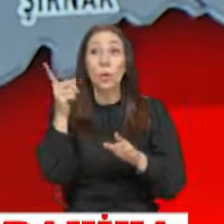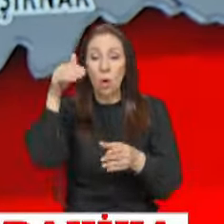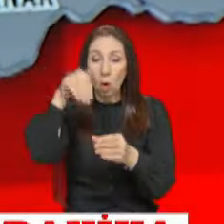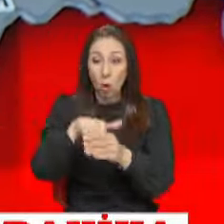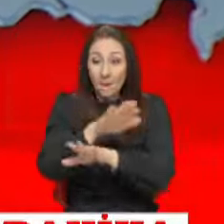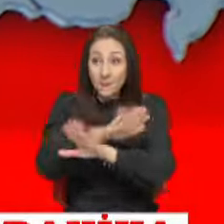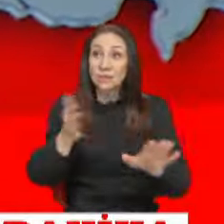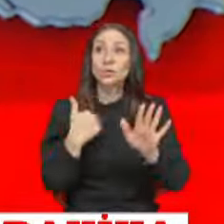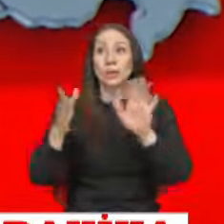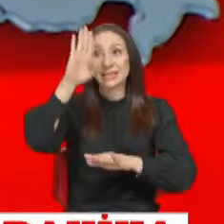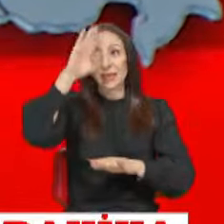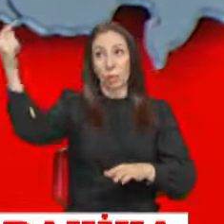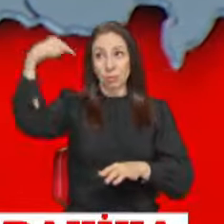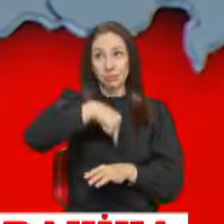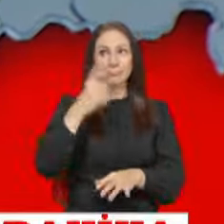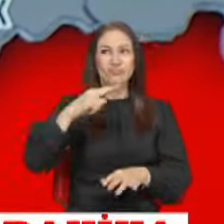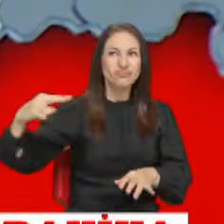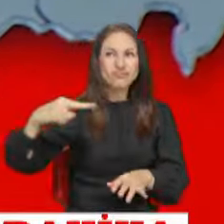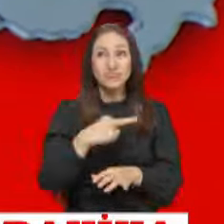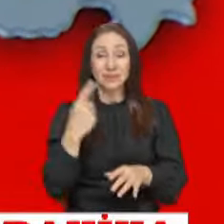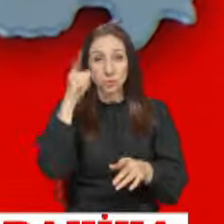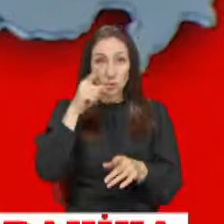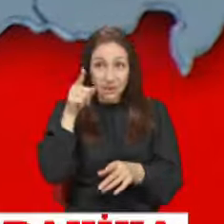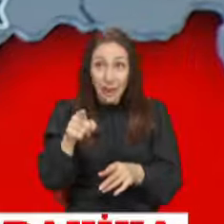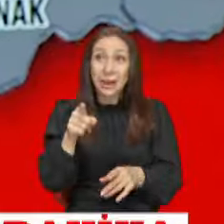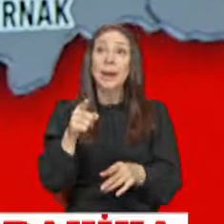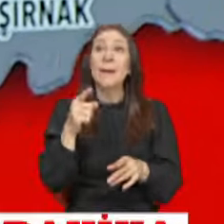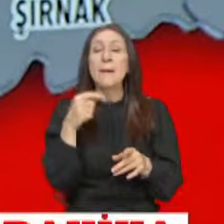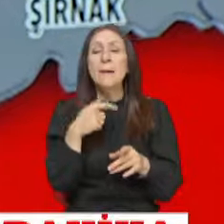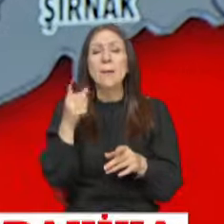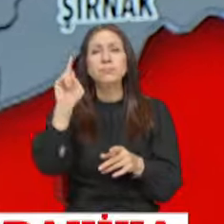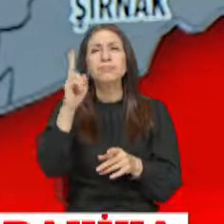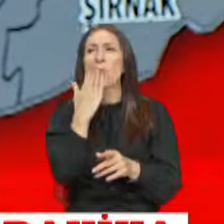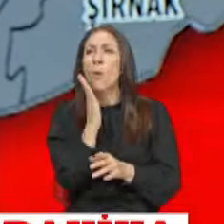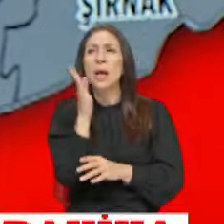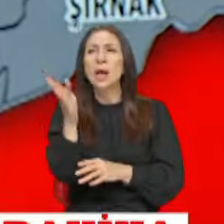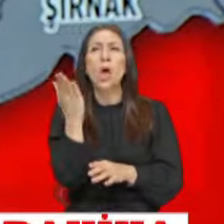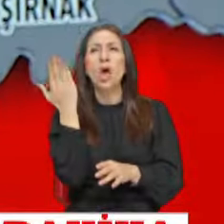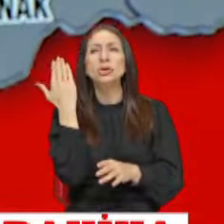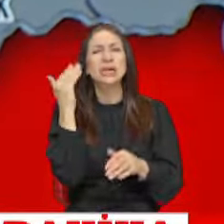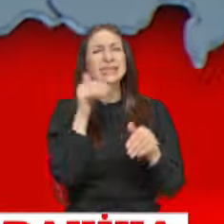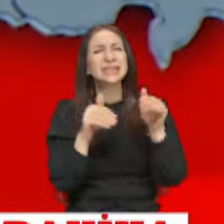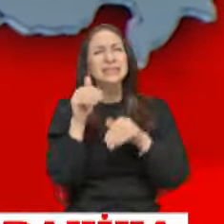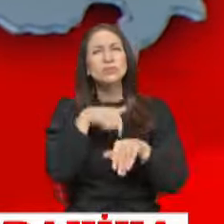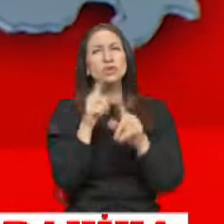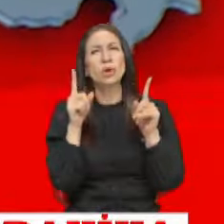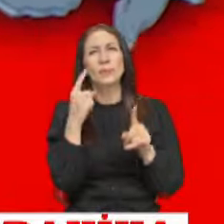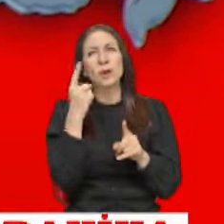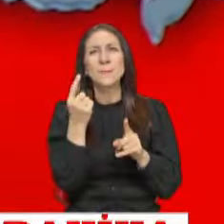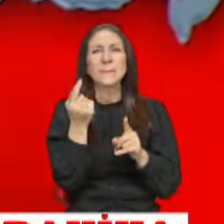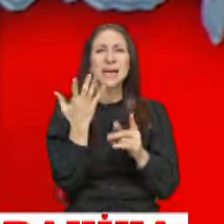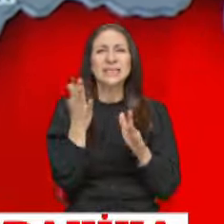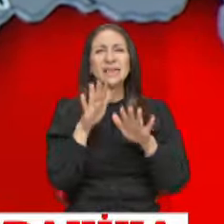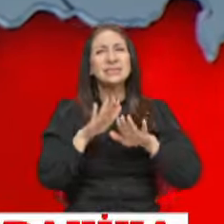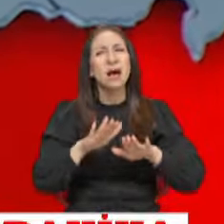oyumu kullanayım sonrasında e İstanbul'daki bu yayına yetişeyim diye benim Gittiğim okul önceki seçim dönemlerine göre biraz